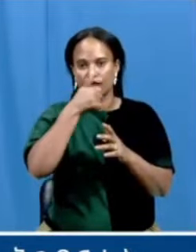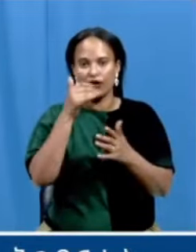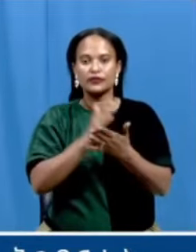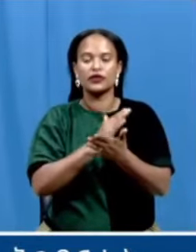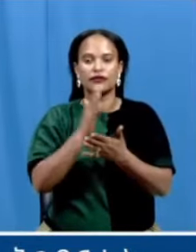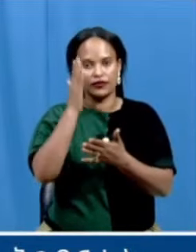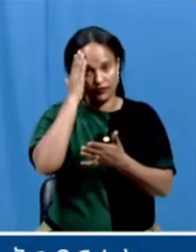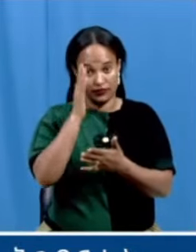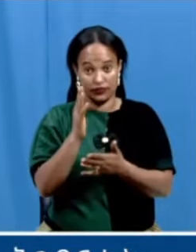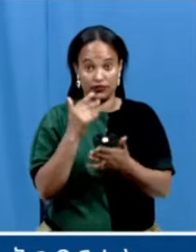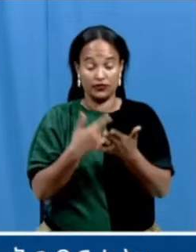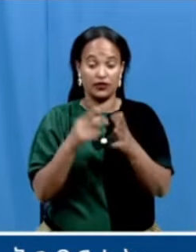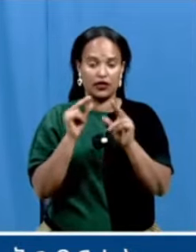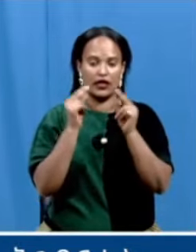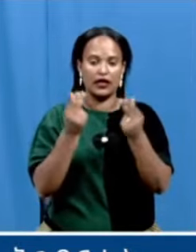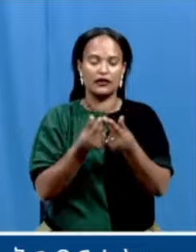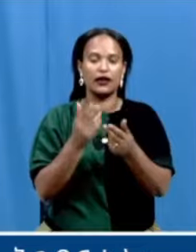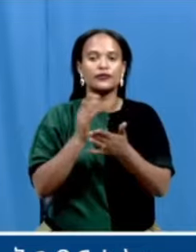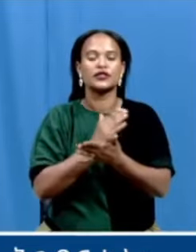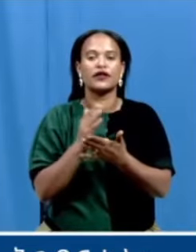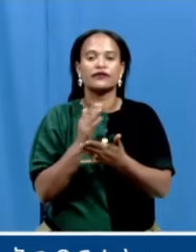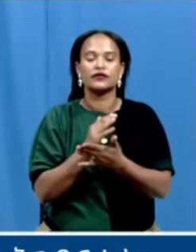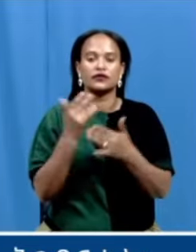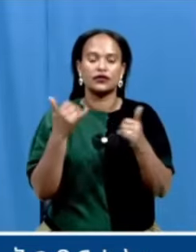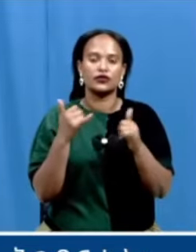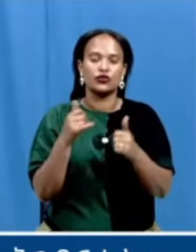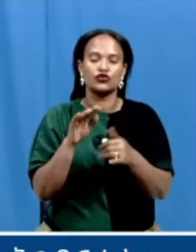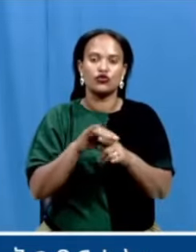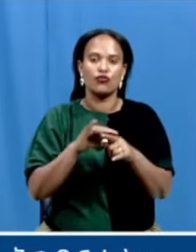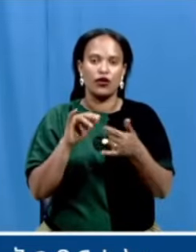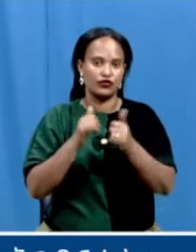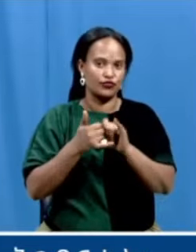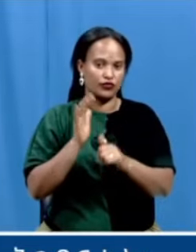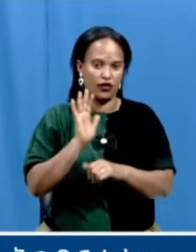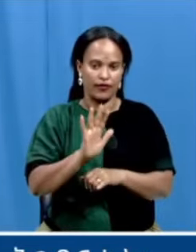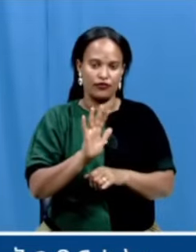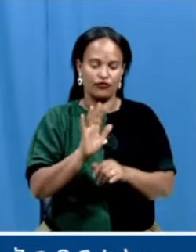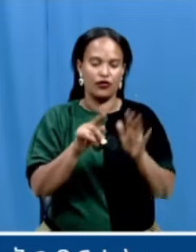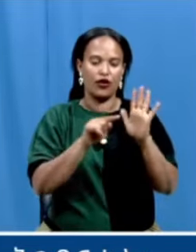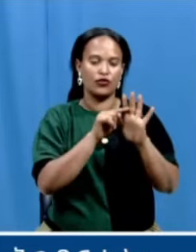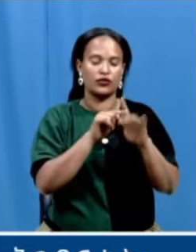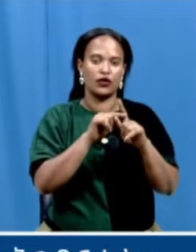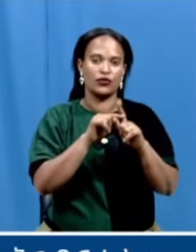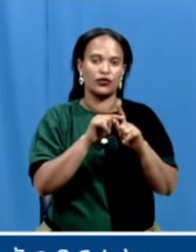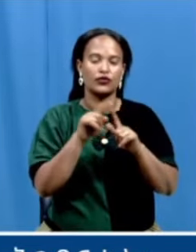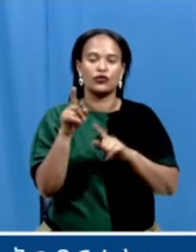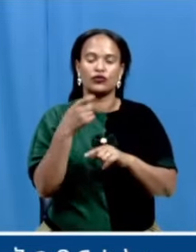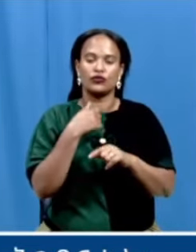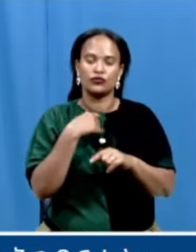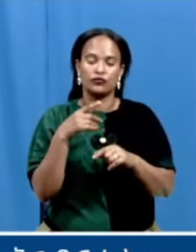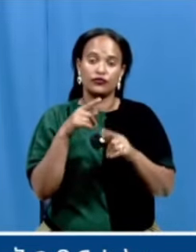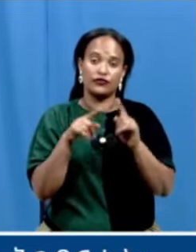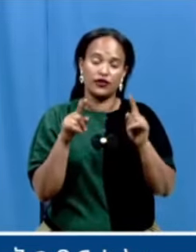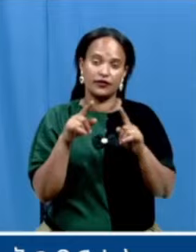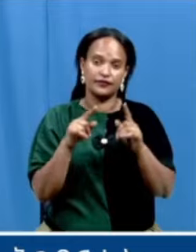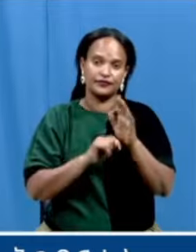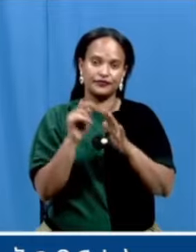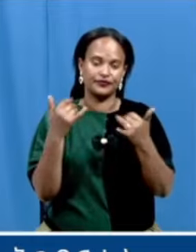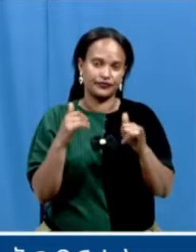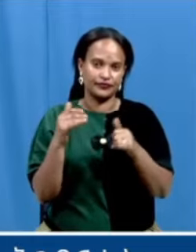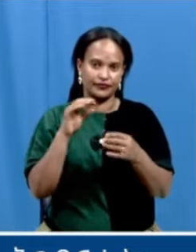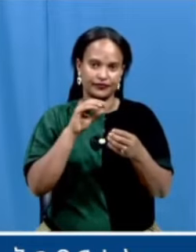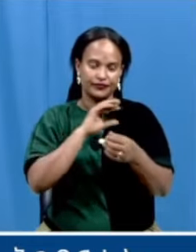ዝሳተፋ ዝፍለጥ እዩ እዘን ጋንታት ምስታፈን ንተፃወትን ስሞያ ስፖርትን ናይ ባዕሉ ኣውንታዊ ግደ ዘለዎ ኮይኑ ብፍላይ ድማ ተጋሩ ተፃወቲ